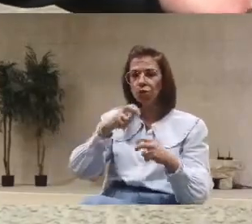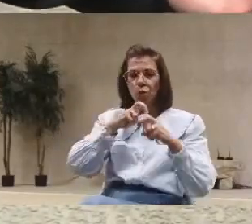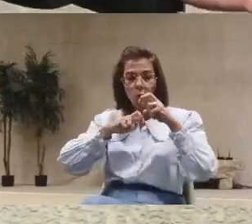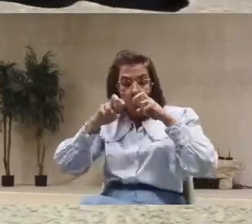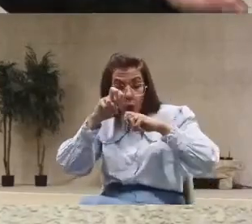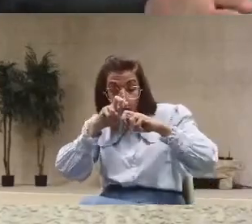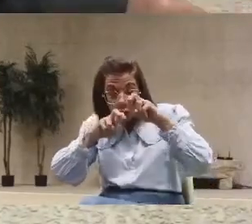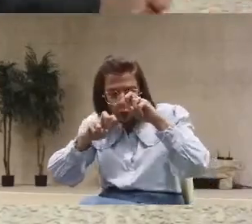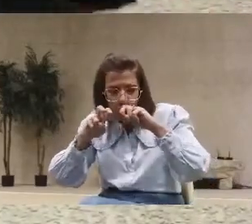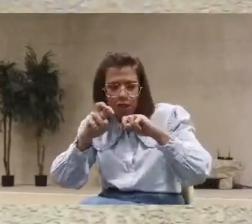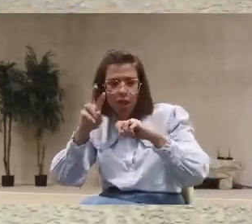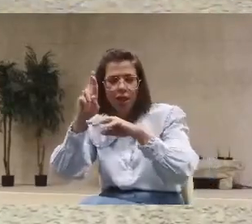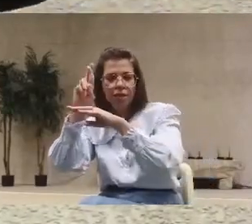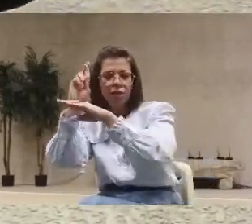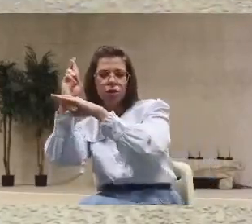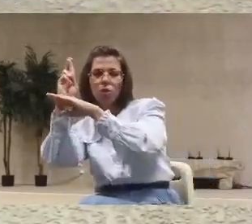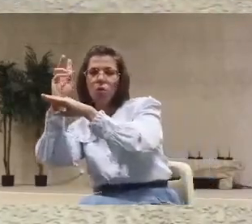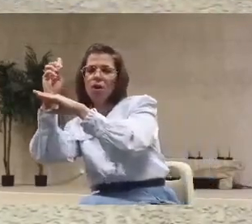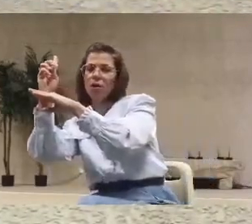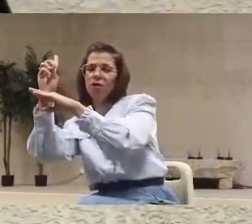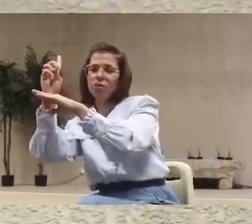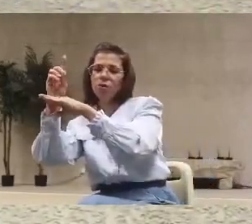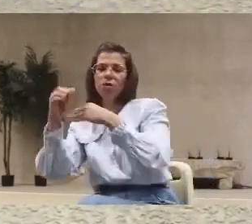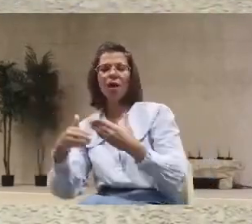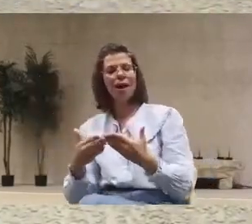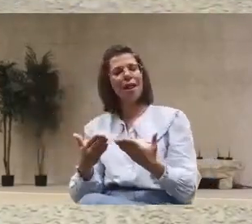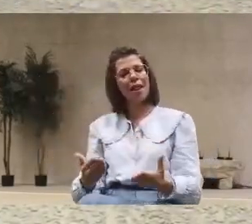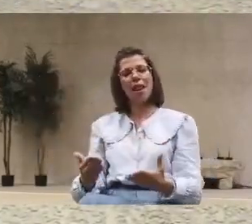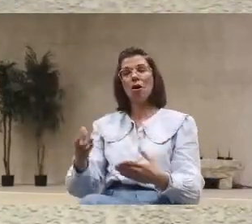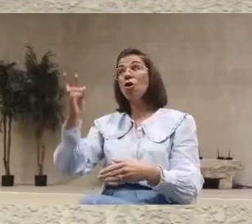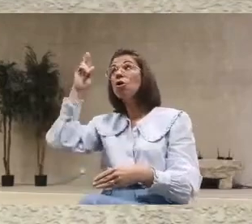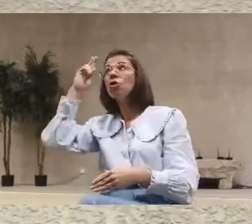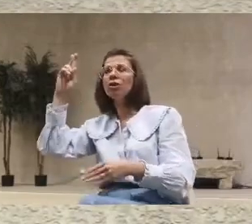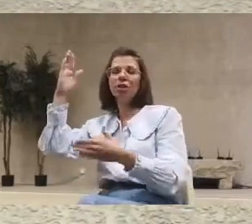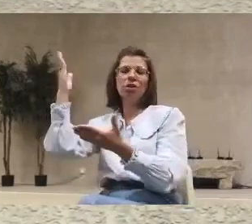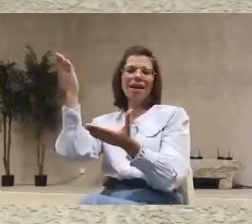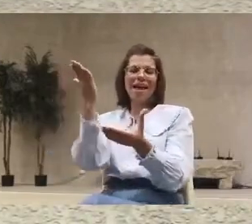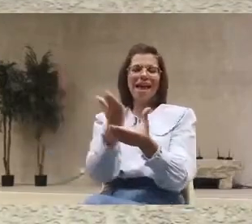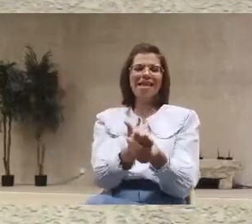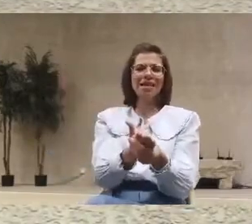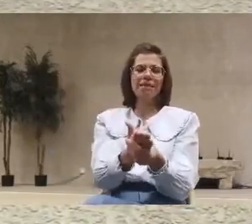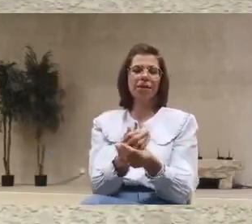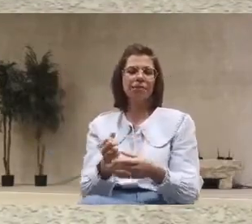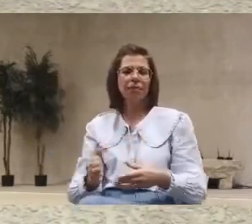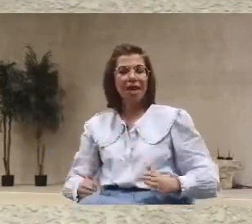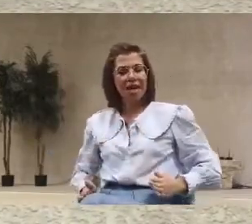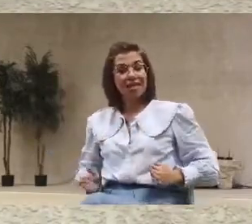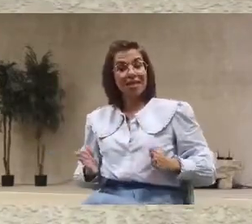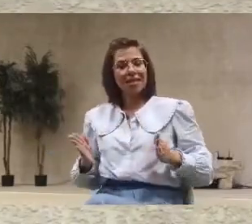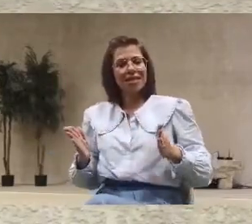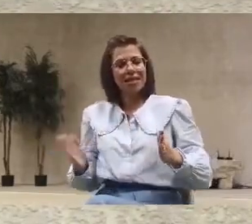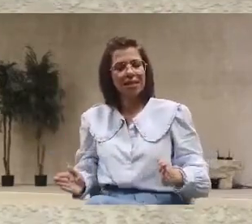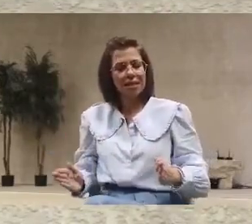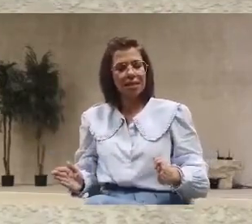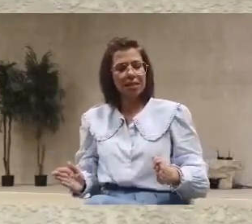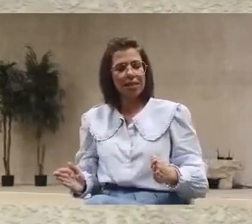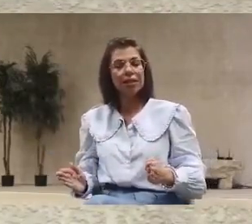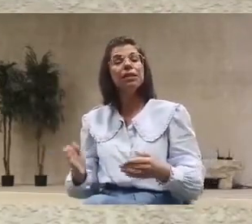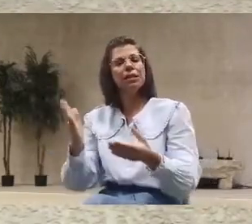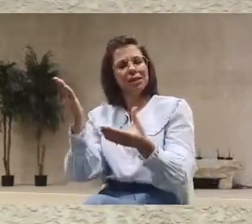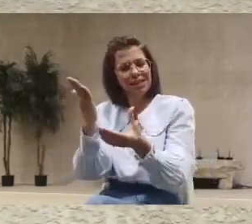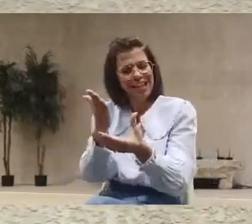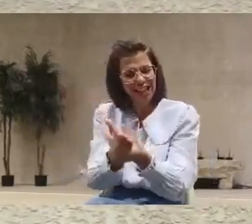avez vu le Seigneur se manifester. Vous avez mis votre confiance dans le roi de gloire,